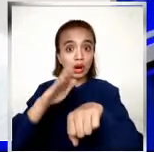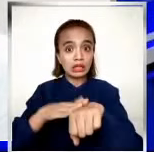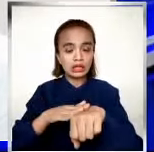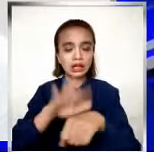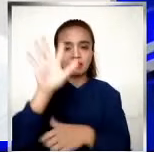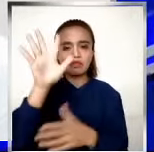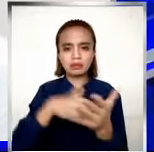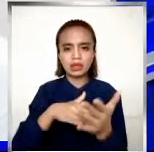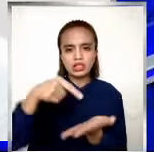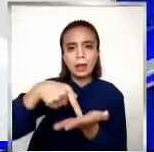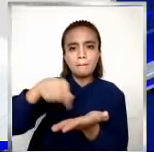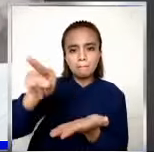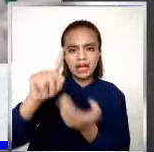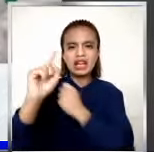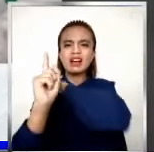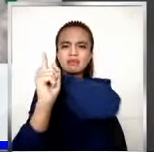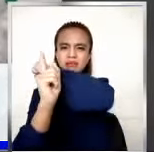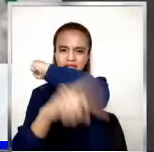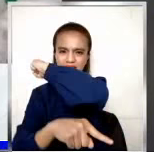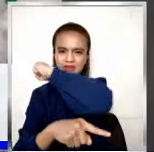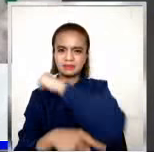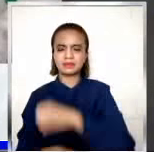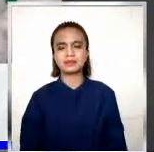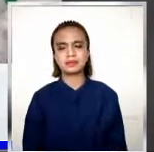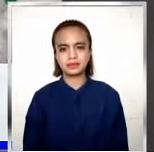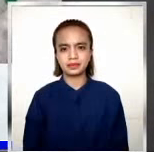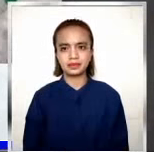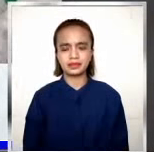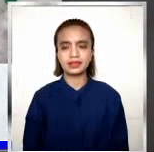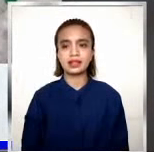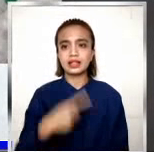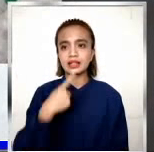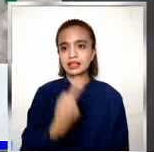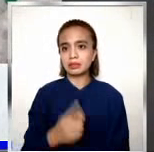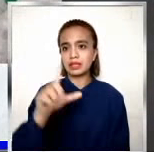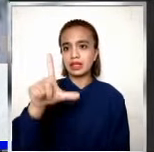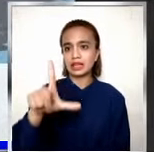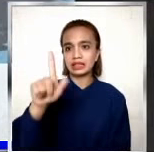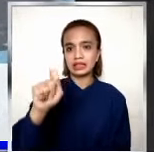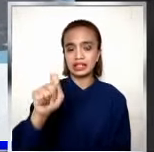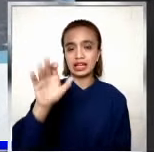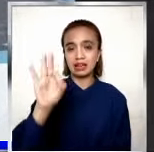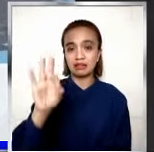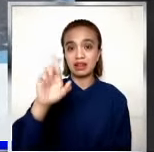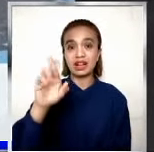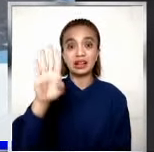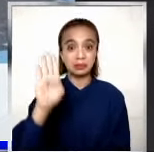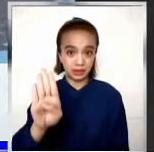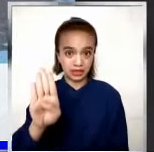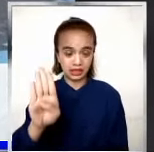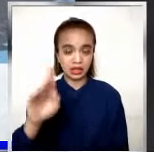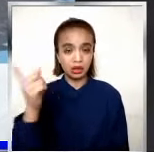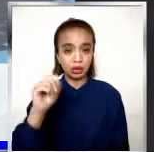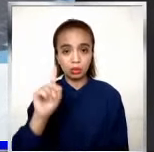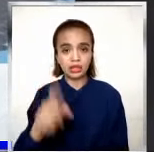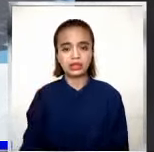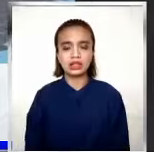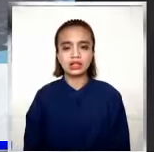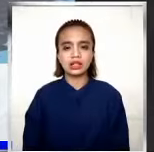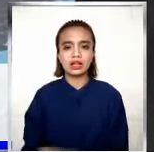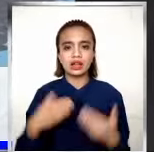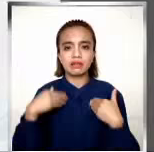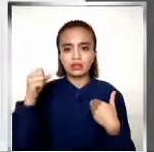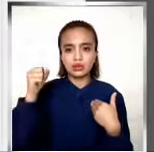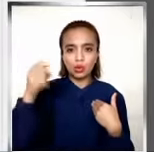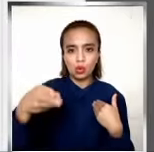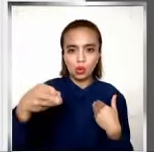ng operator at driver dyan. Tiniyak ng LTFRB na makatatanggap ng tinatawag na show cause order ang lumabag na operator